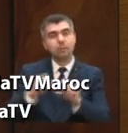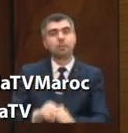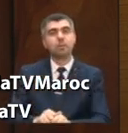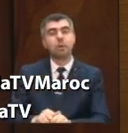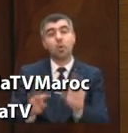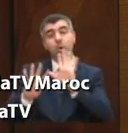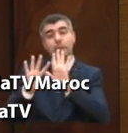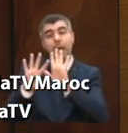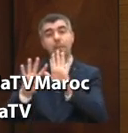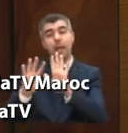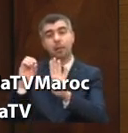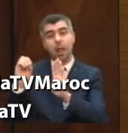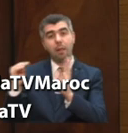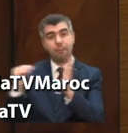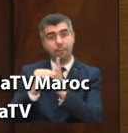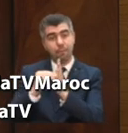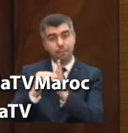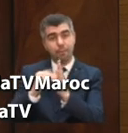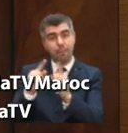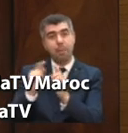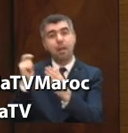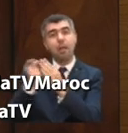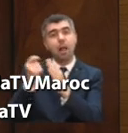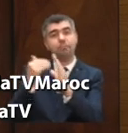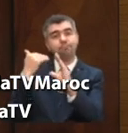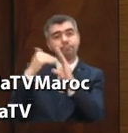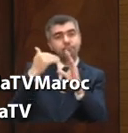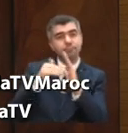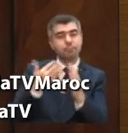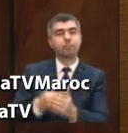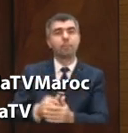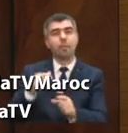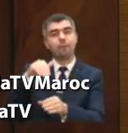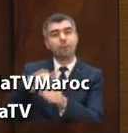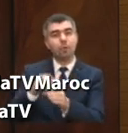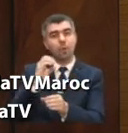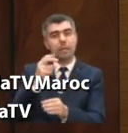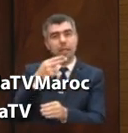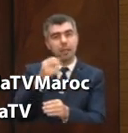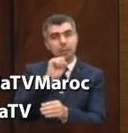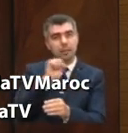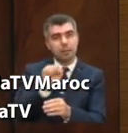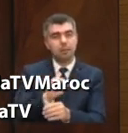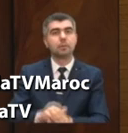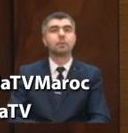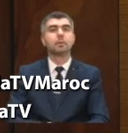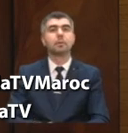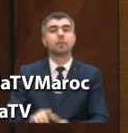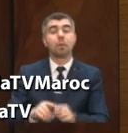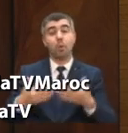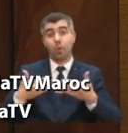900,000 طالب مساعدة من العمال ومستخدمين المقابلات المتوصل بها من طرف صندوق الضمان الاجتماعي. سيد الوزير، اليوم نحن